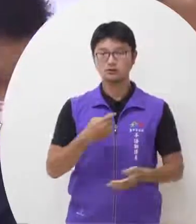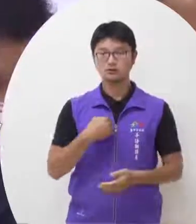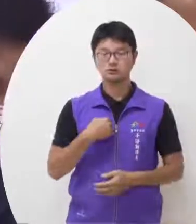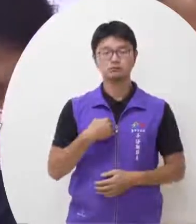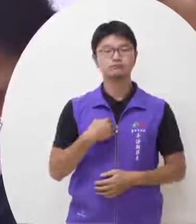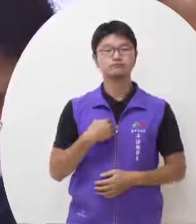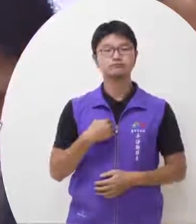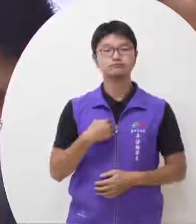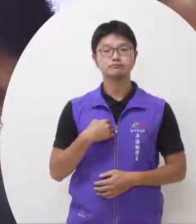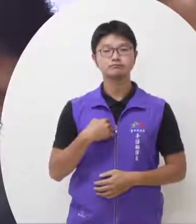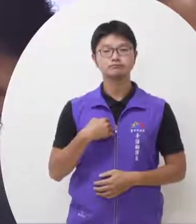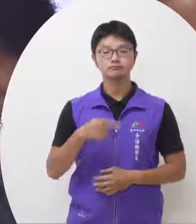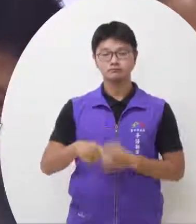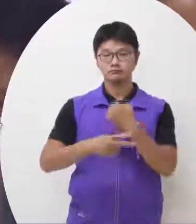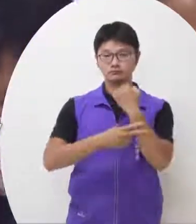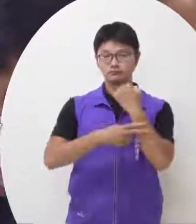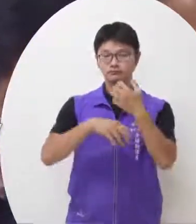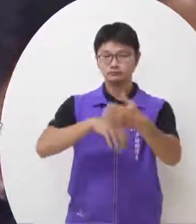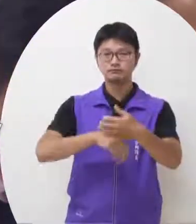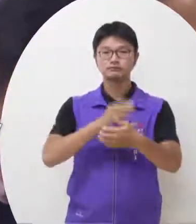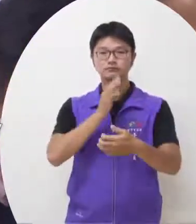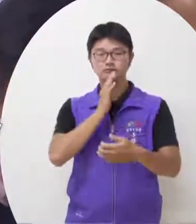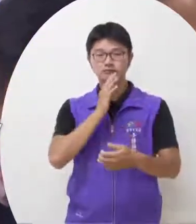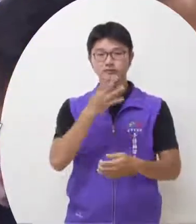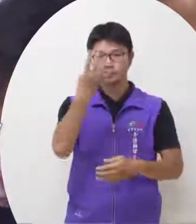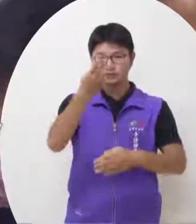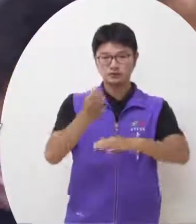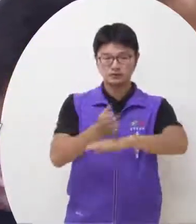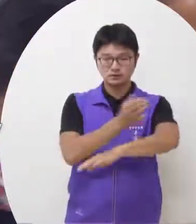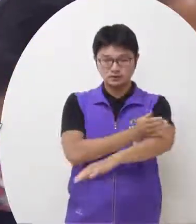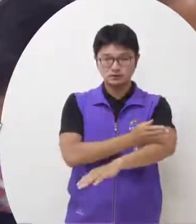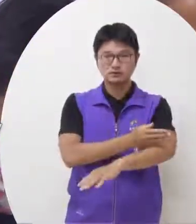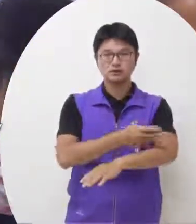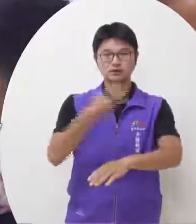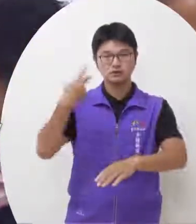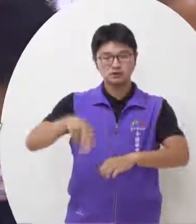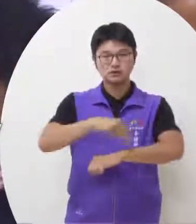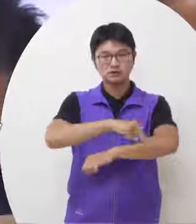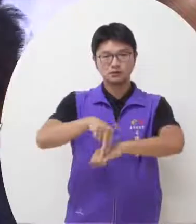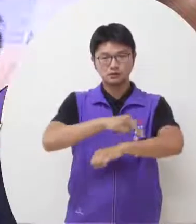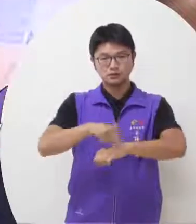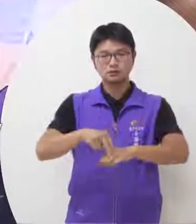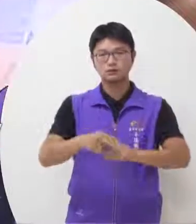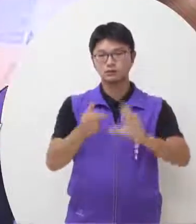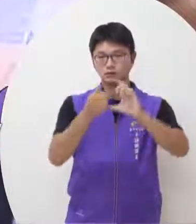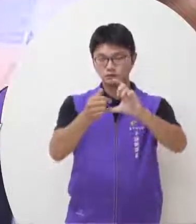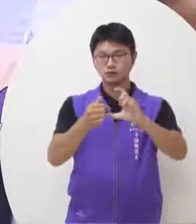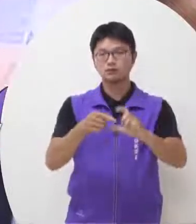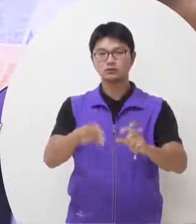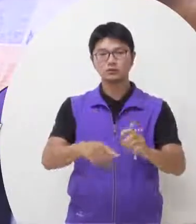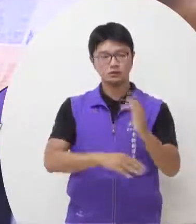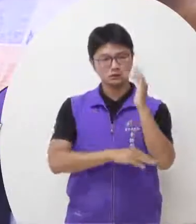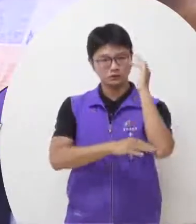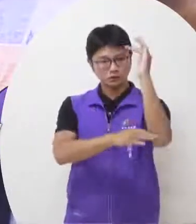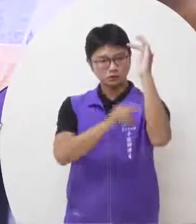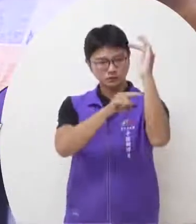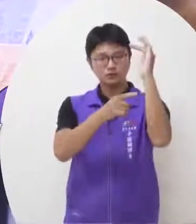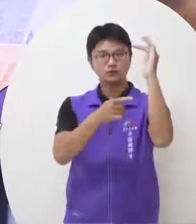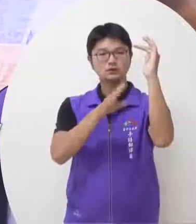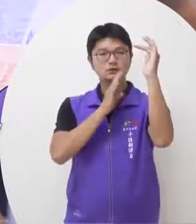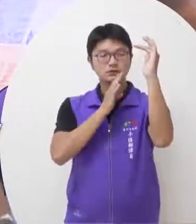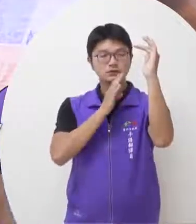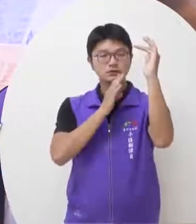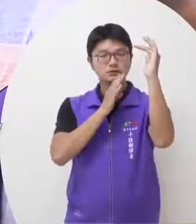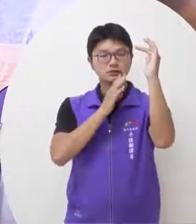们那个那里是属于市级的从化区，我们很多那个树都是种在水沟里面，水沟里